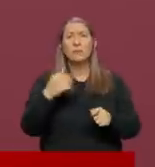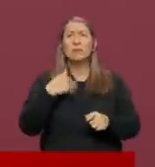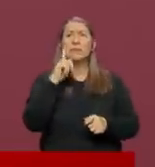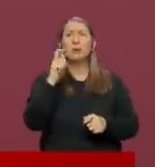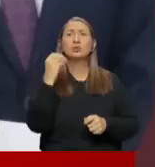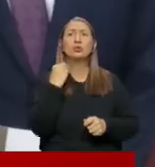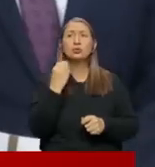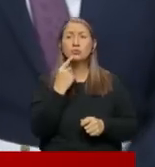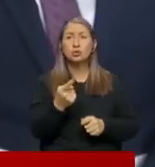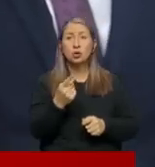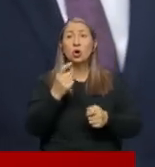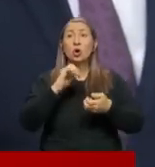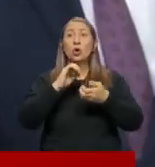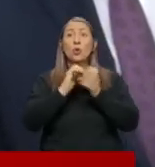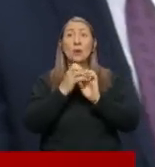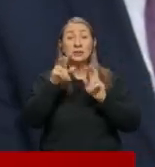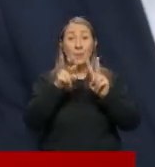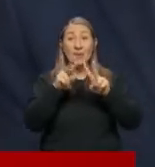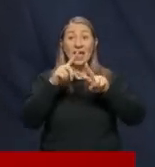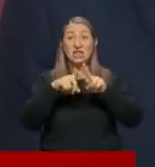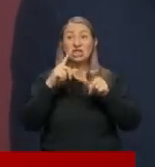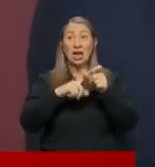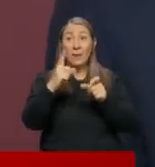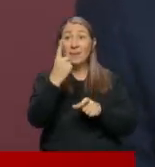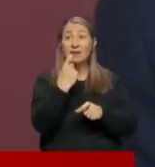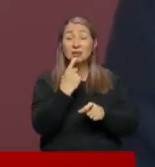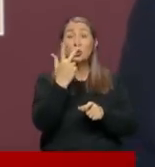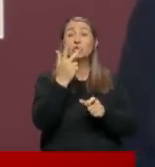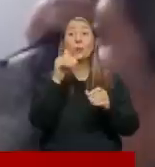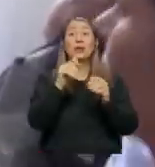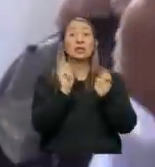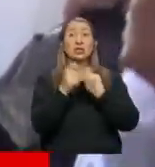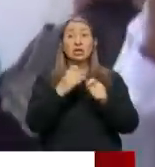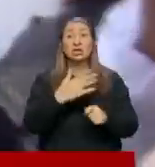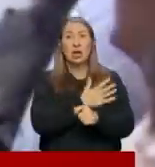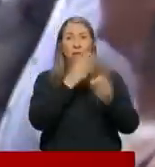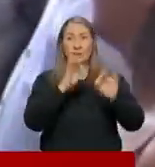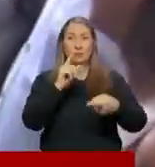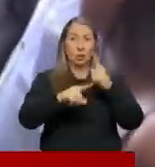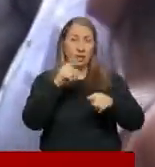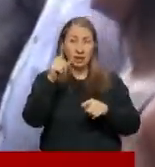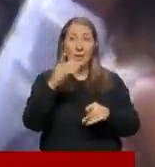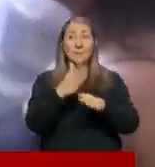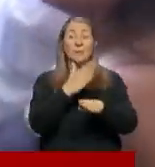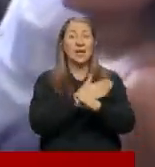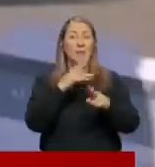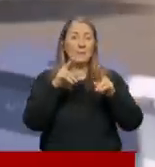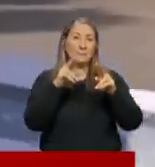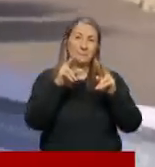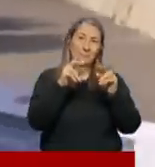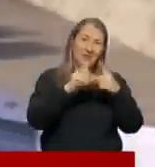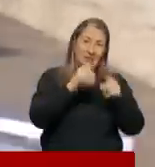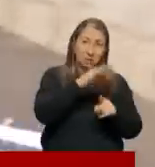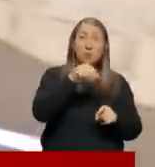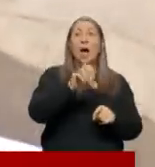namus borcum diyordu. Kumpas mağduru Mehmet Ali Çelebi bir yılda 3 parti değiştirdi. CHP'de başladı siyasete. Memleket Partisi'ne geçti, şimdi